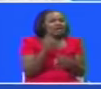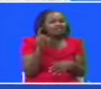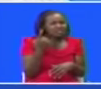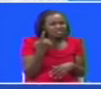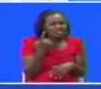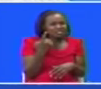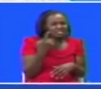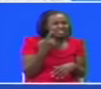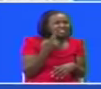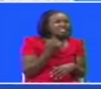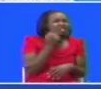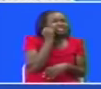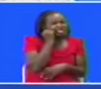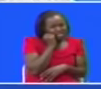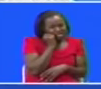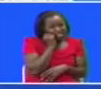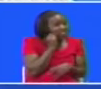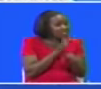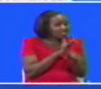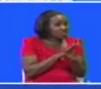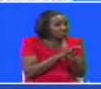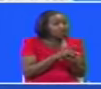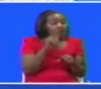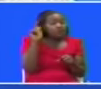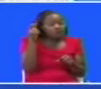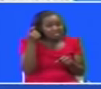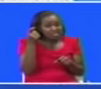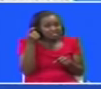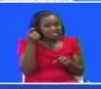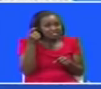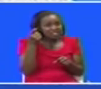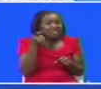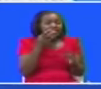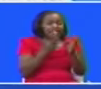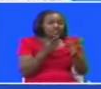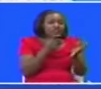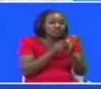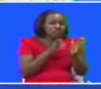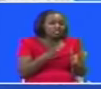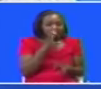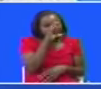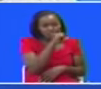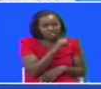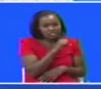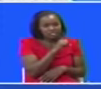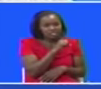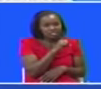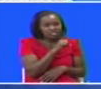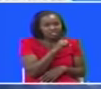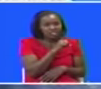huzuni sana kwa wananchi ya kuwa hakuna madaktari wa kutosha wakiwa kazini. Kugoma